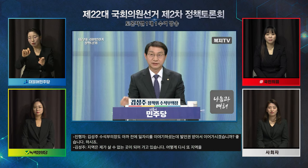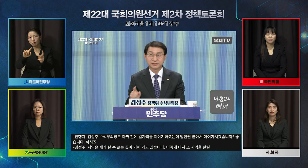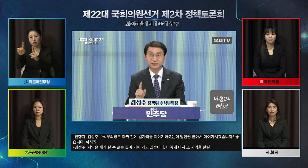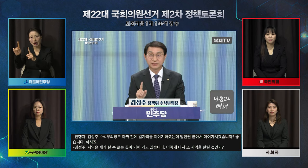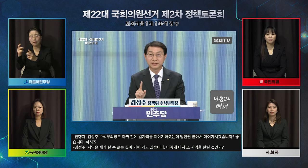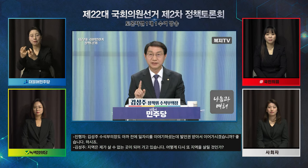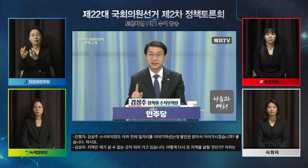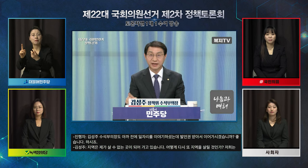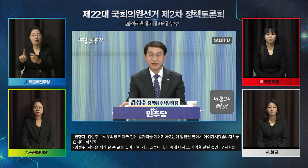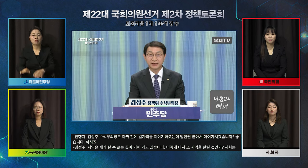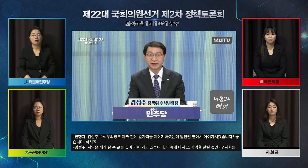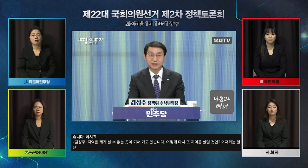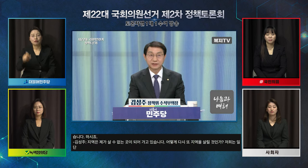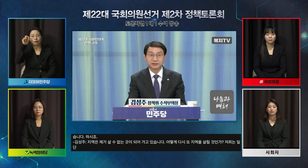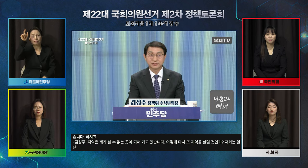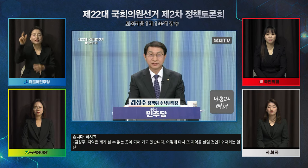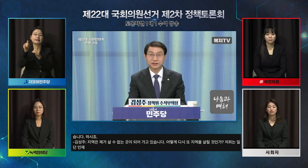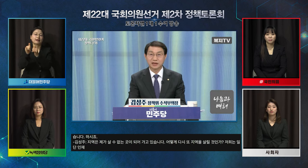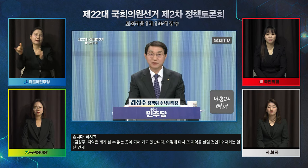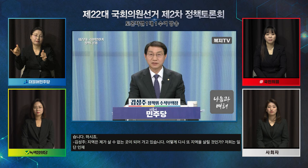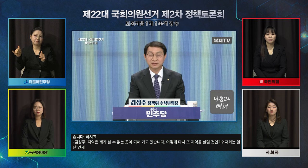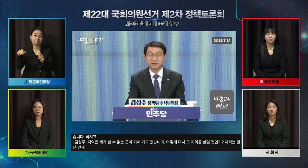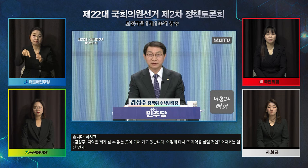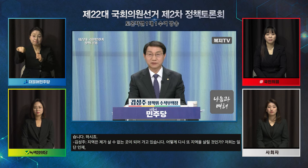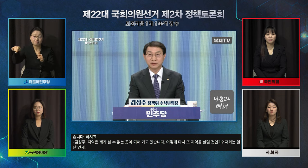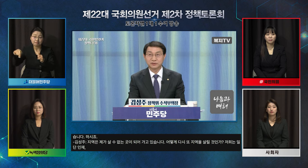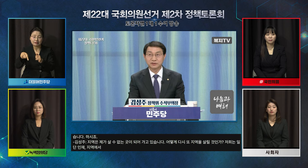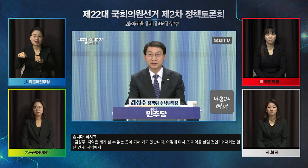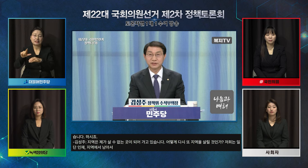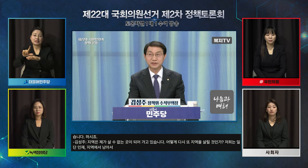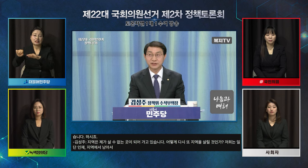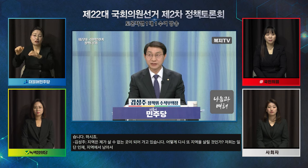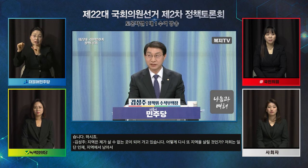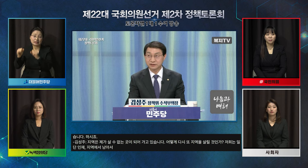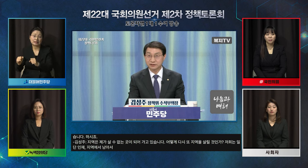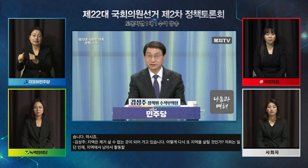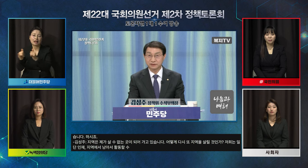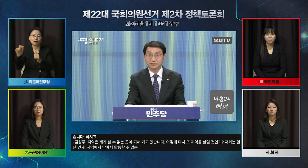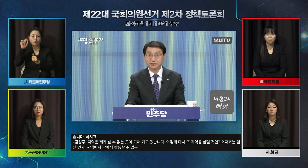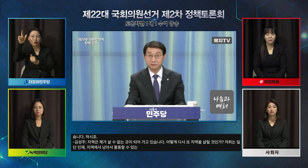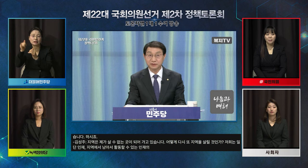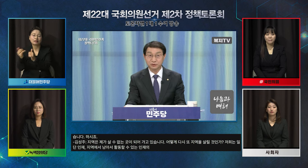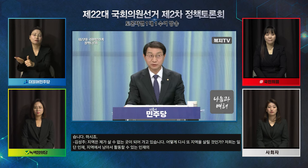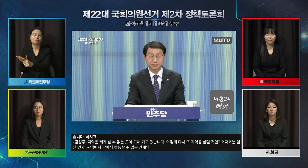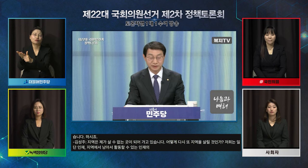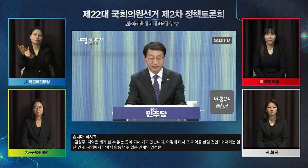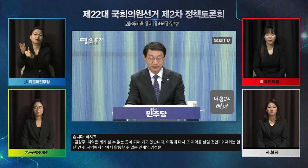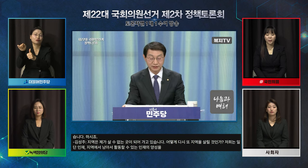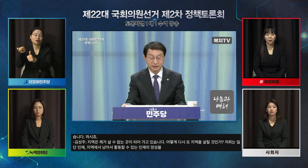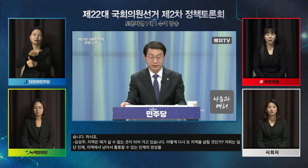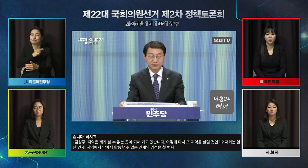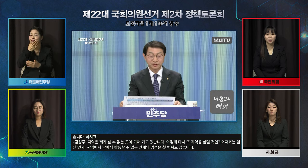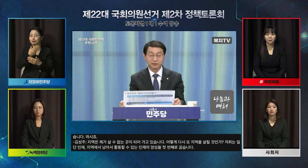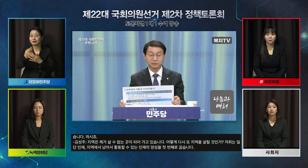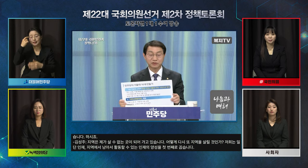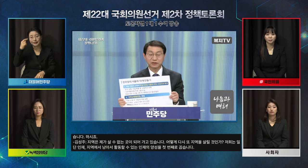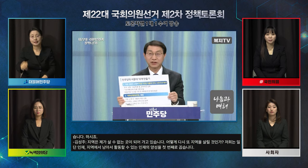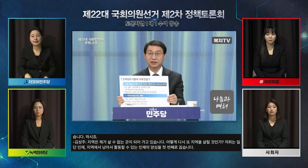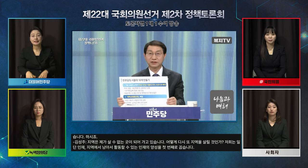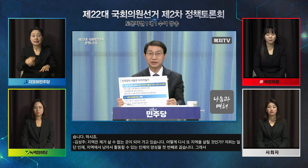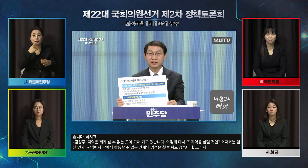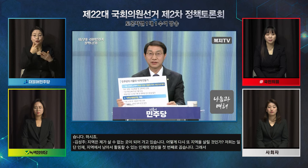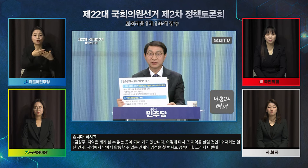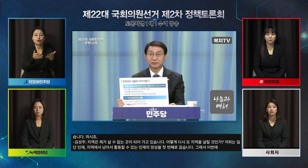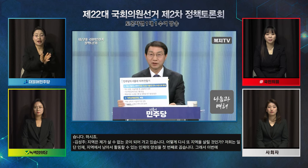일단 인재, 지역에서 남아서 활동할 수 있는 인재의 양성을 첫 번째로 꼽습니다. 그래서 이번에